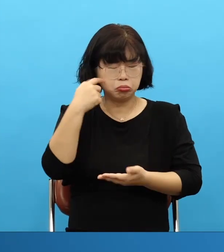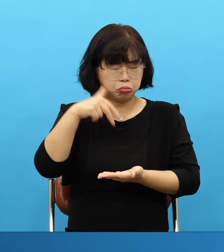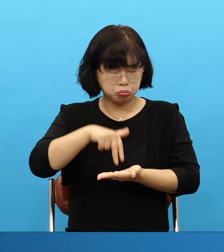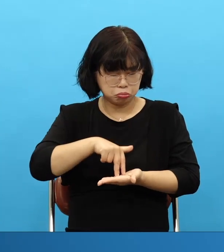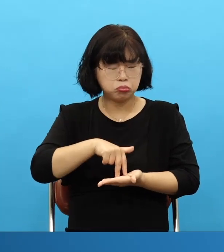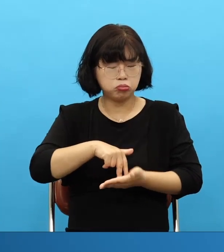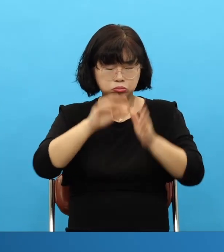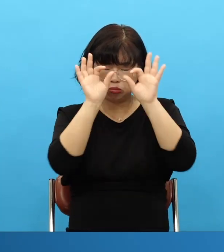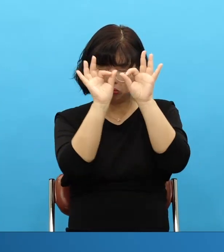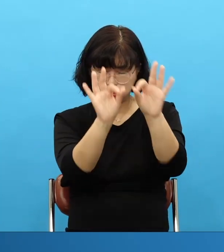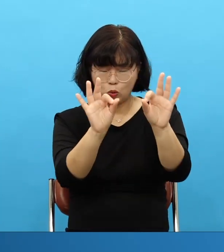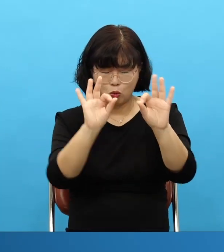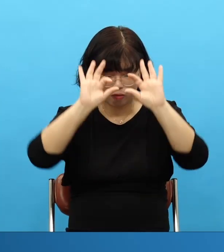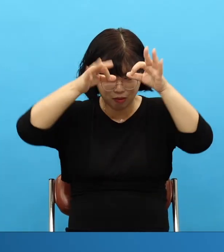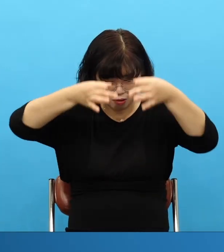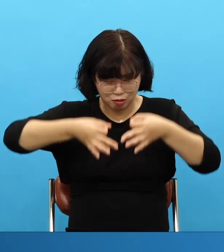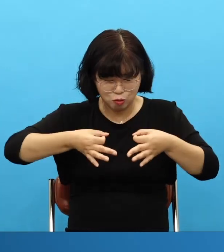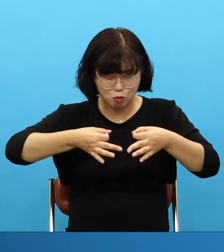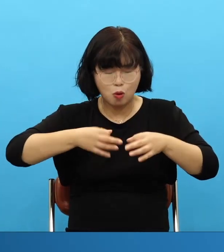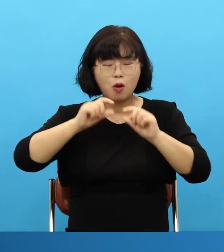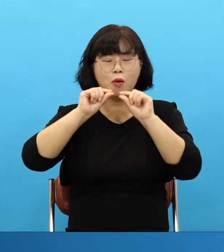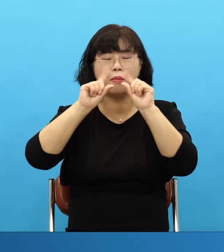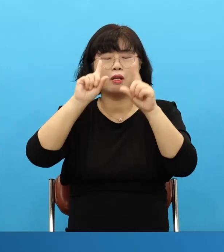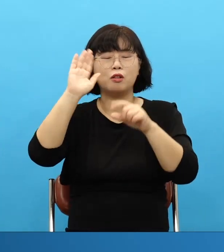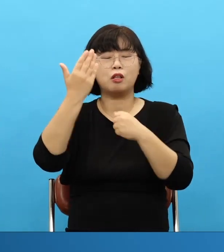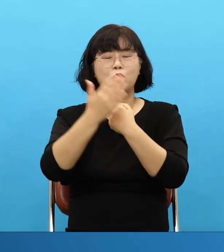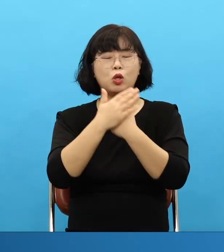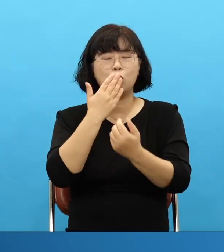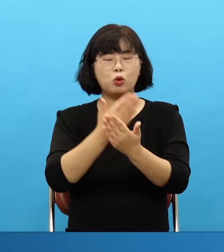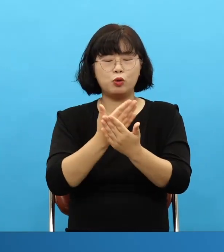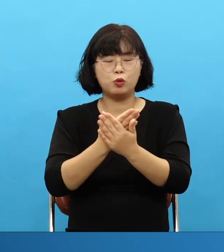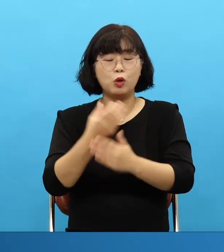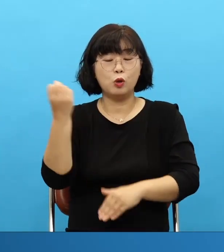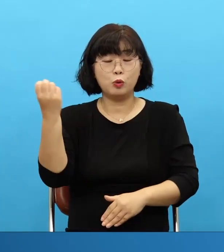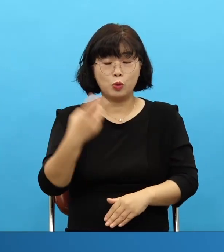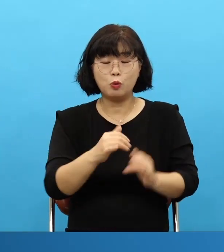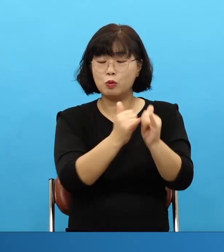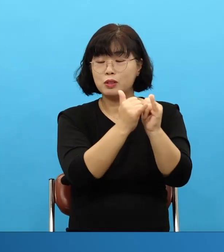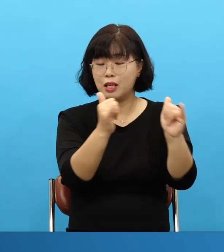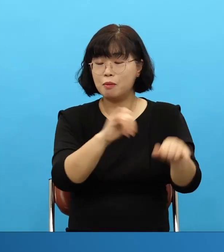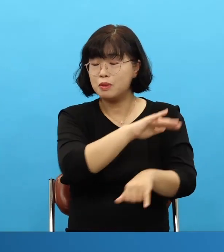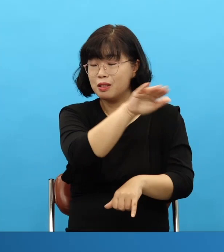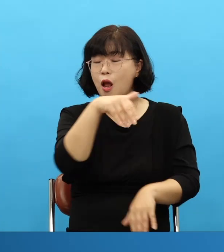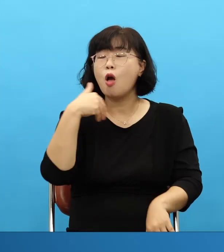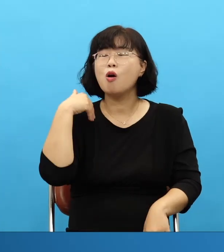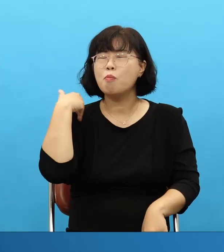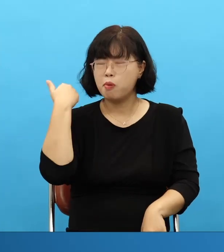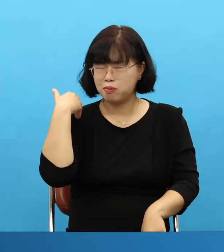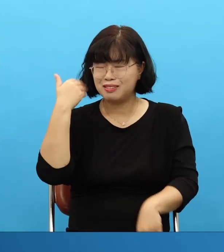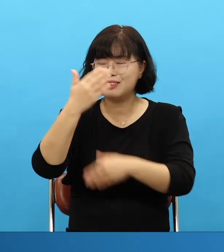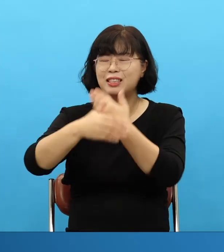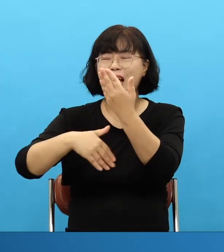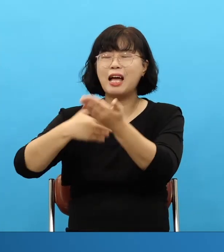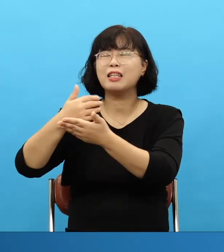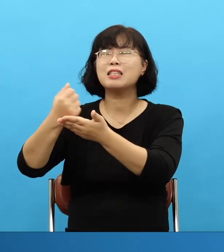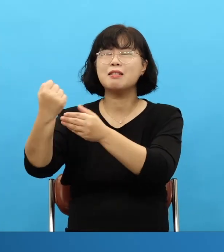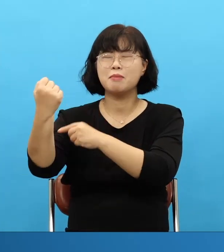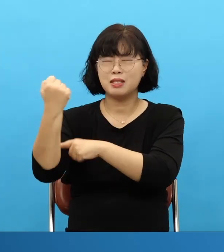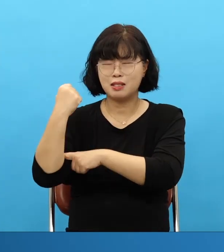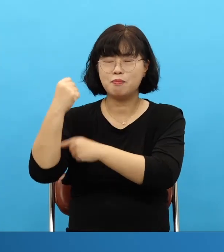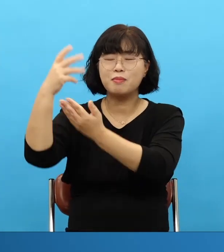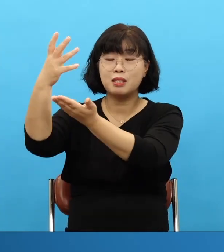Even today, may we discover ourselves within your plan. 오늘도 사람들이 알지 못하는 하나님의 힘으로